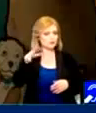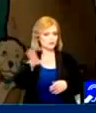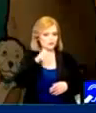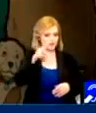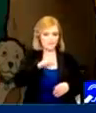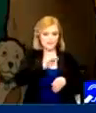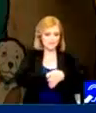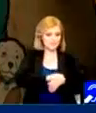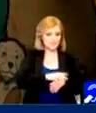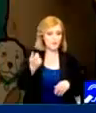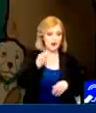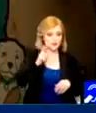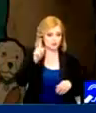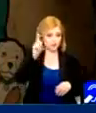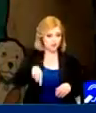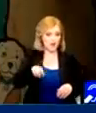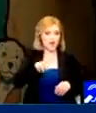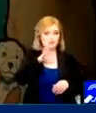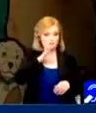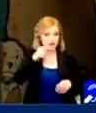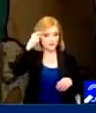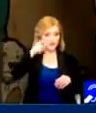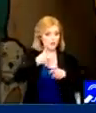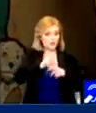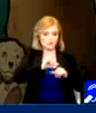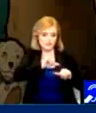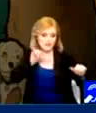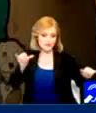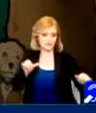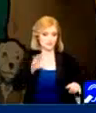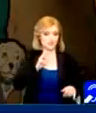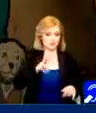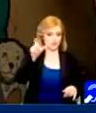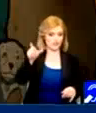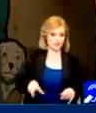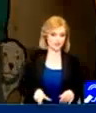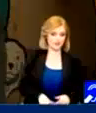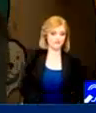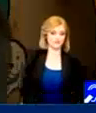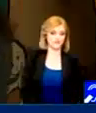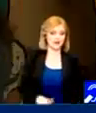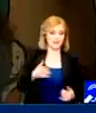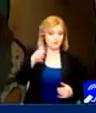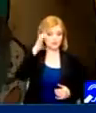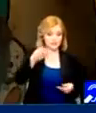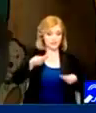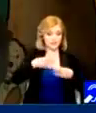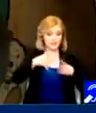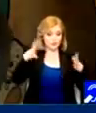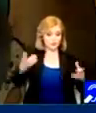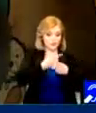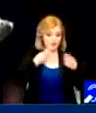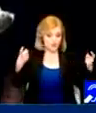they do for us. We knew how they help us, how we help them. We know about this human companion animal bond. But now the science is